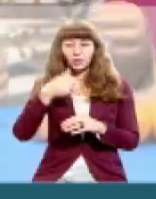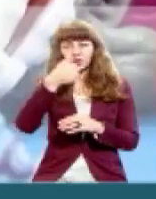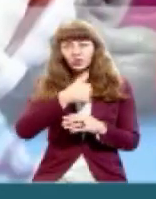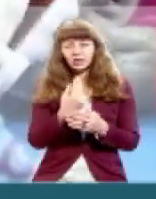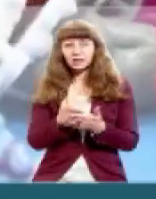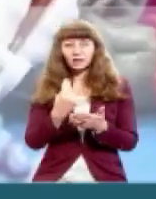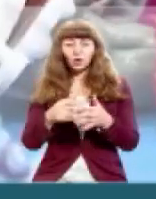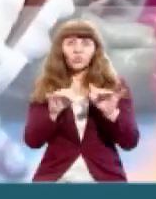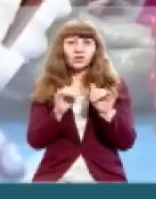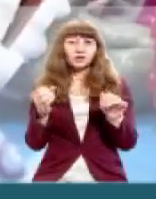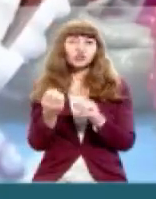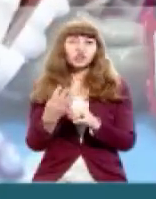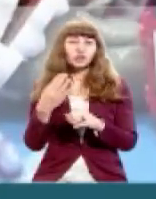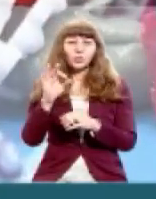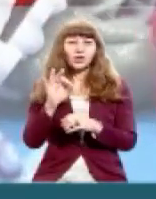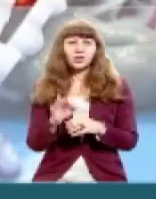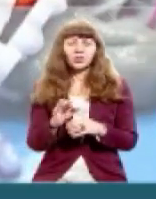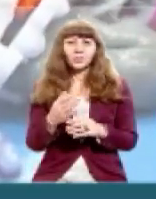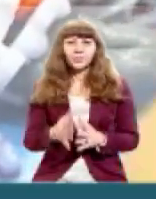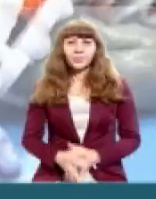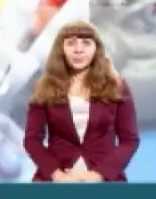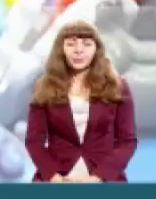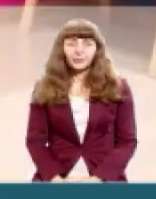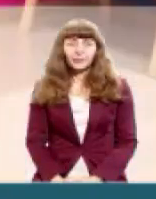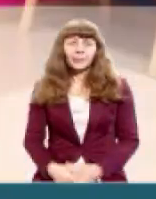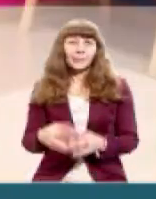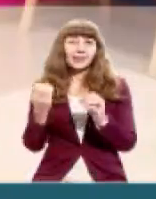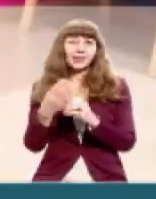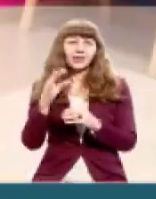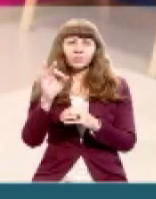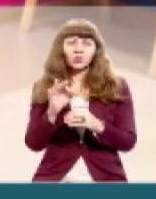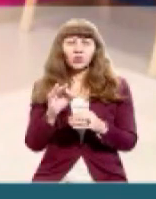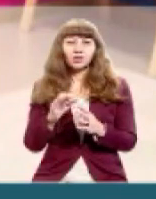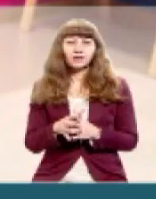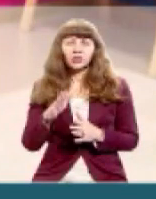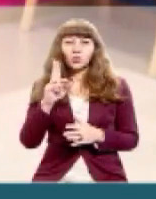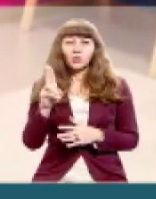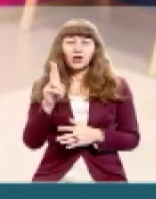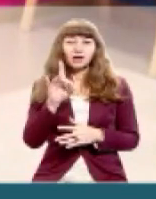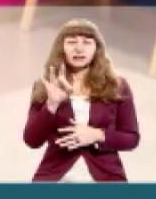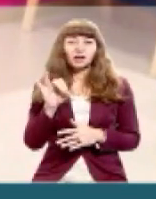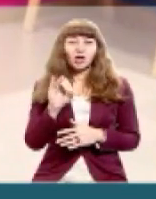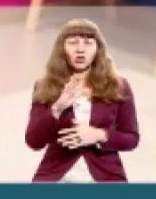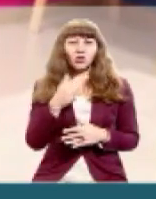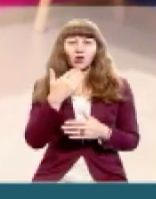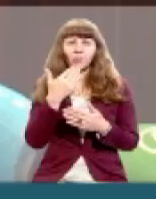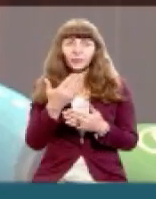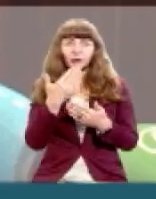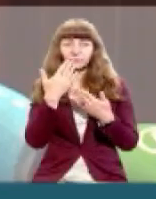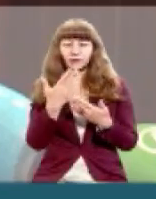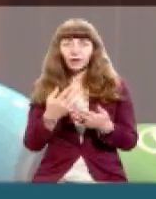қаражат 14,14%-ға артып отыр. Құмар Ақсақалов жастарға қолдау көрсету маңызы мен механизмдеріне